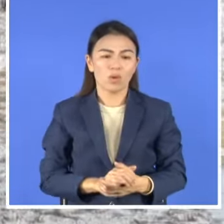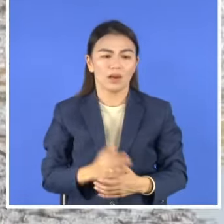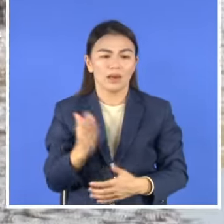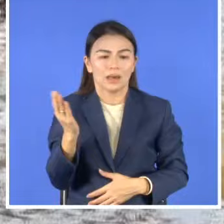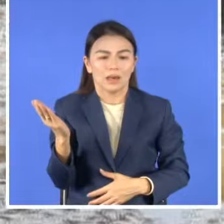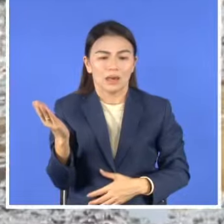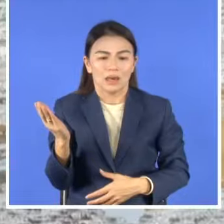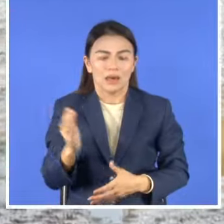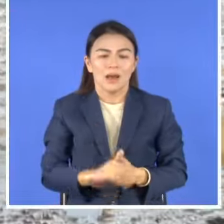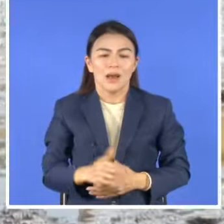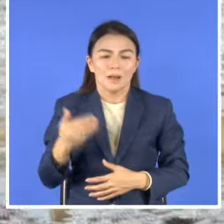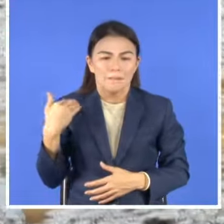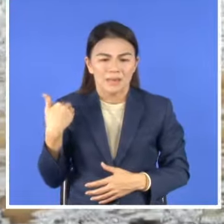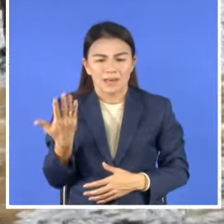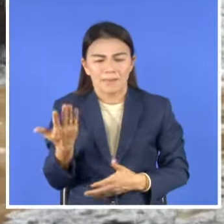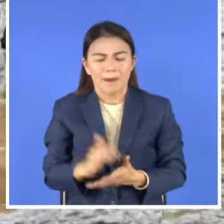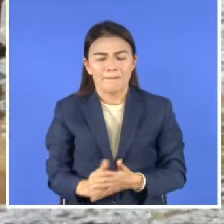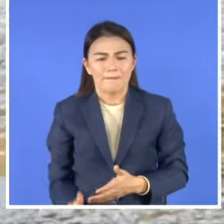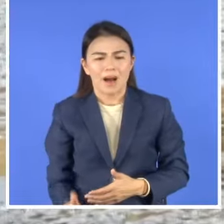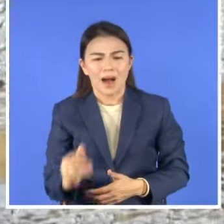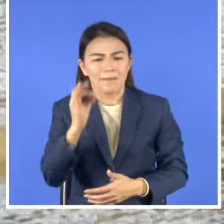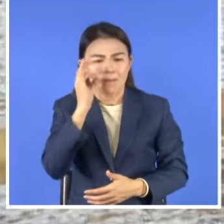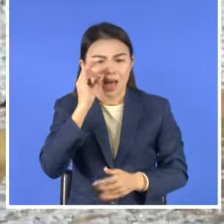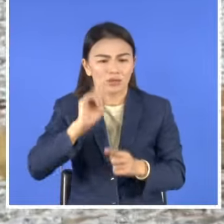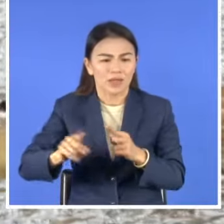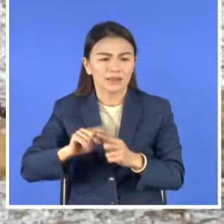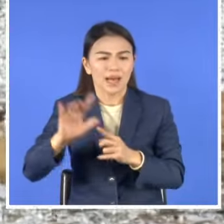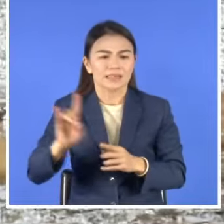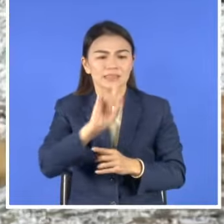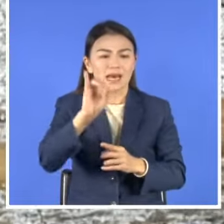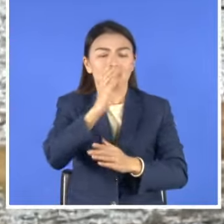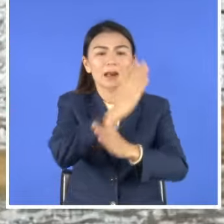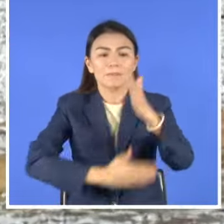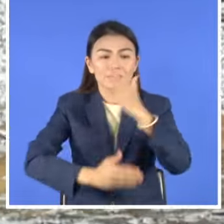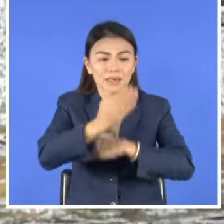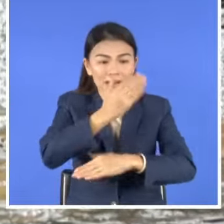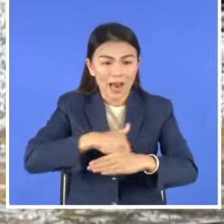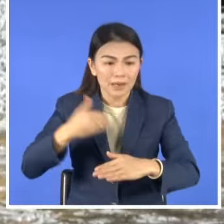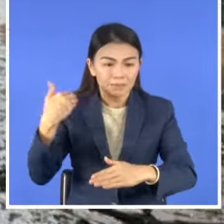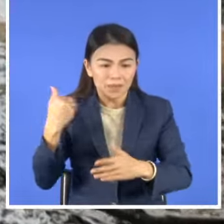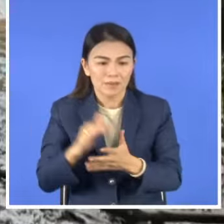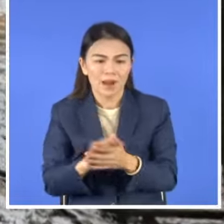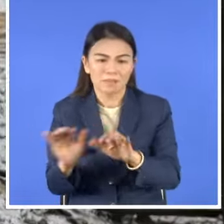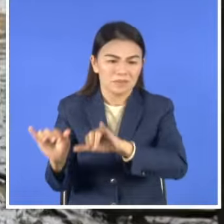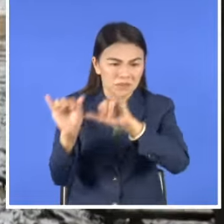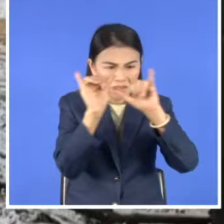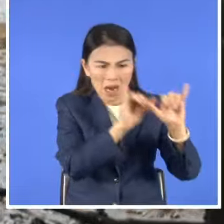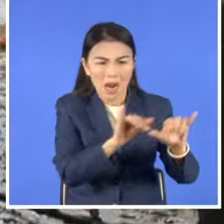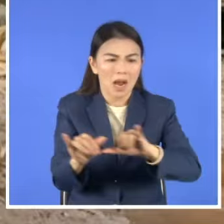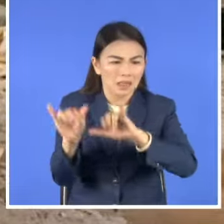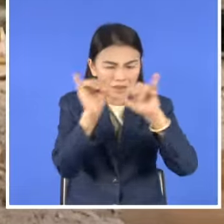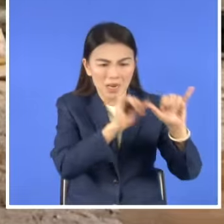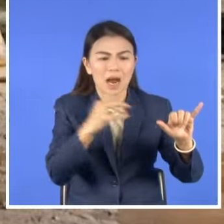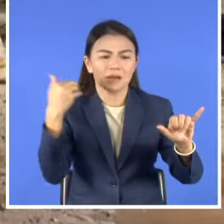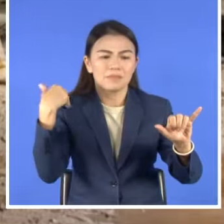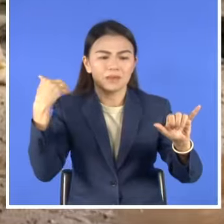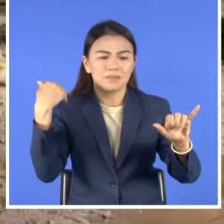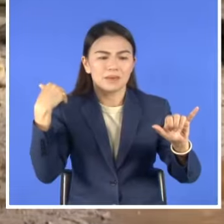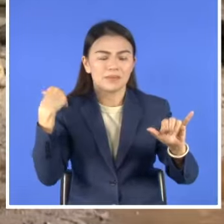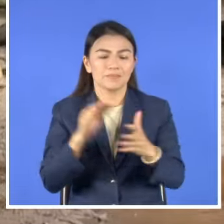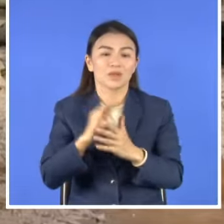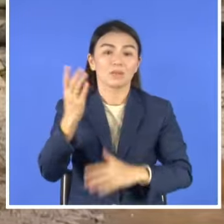มีสัตว์น้อยใหญ่แล้วส่วนใหญ่ก็เป็นสัตว์พิการคุณผู้ชมต้องคนย้ายกันเป็นการเรื่องใหญ่เลยนะคะเมื่อวานนี้คุณ